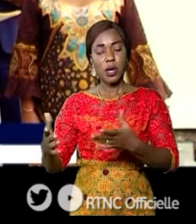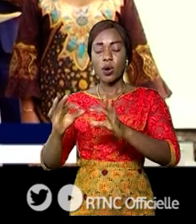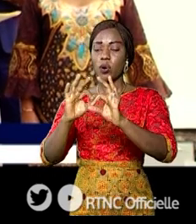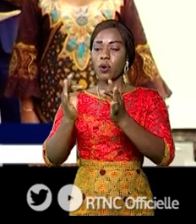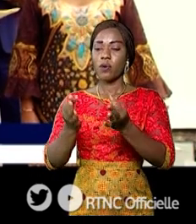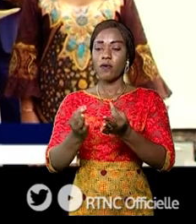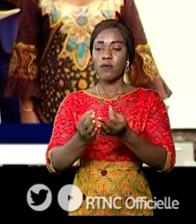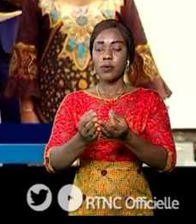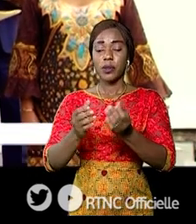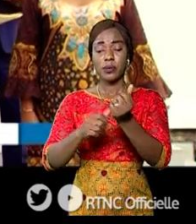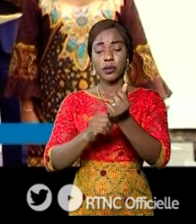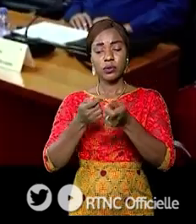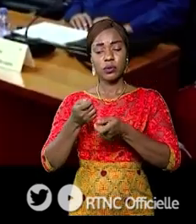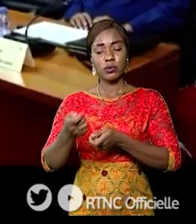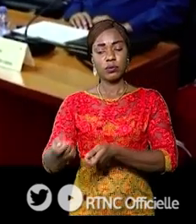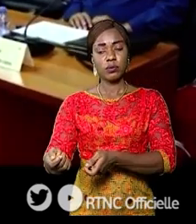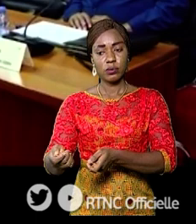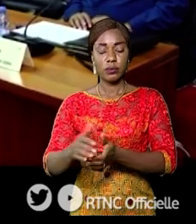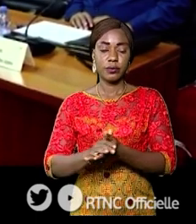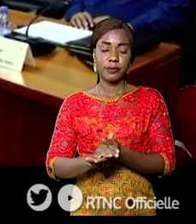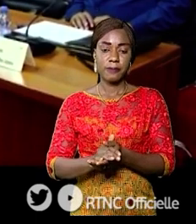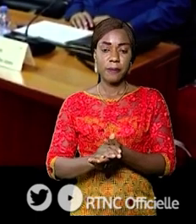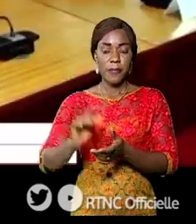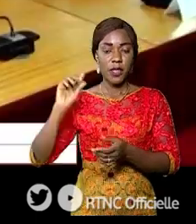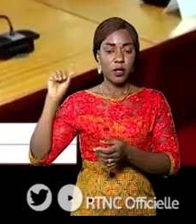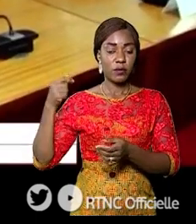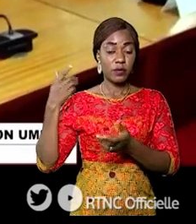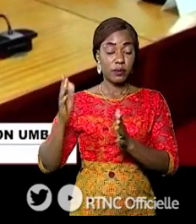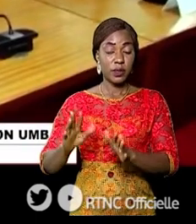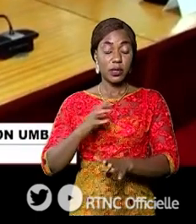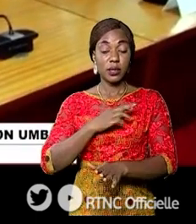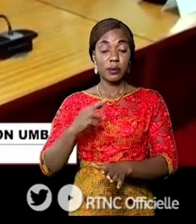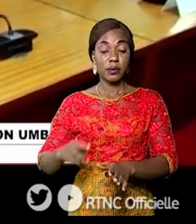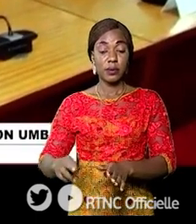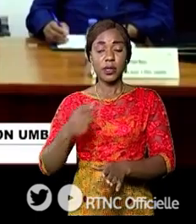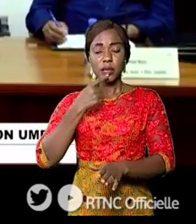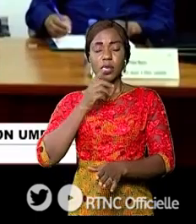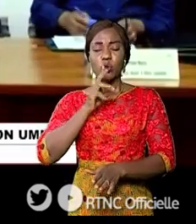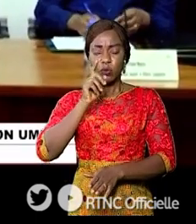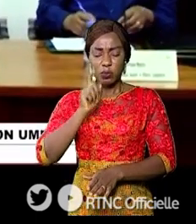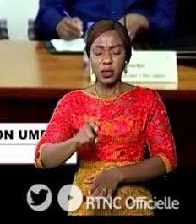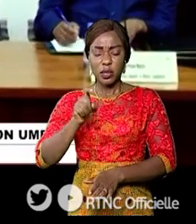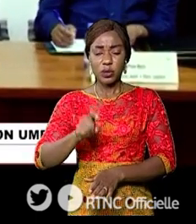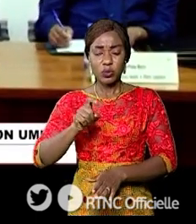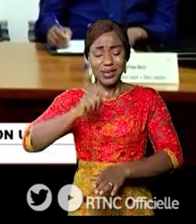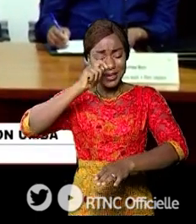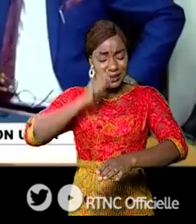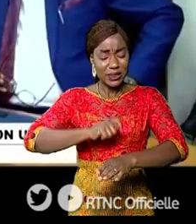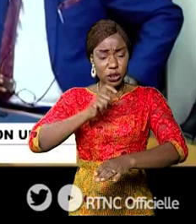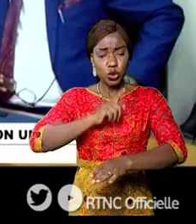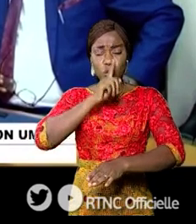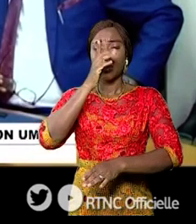aux familles éprouvées. Le gouvernement de la République compte sur la justice pour appliquer la rigueur de la